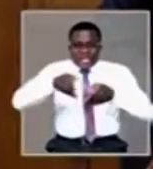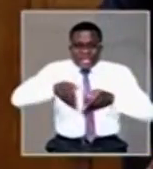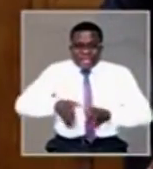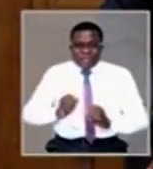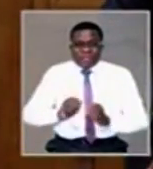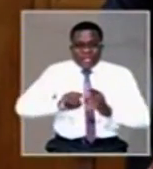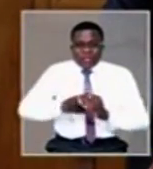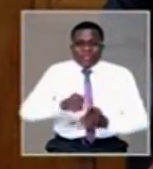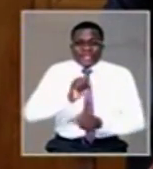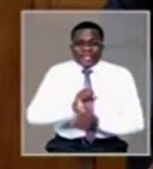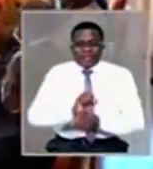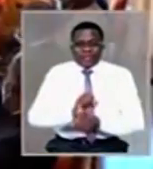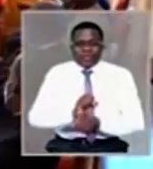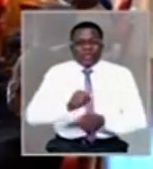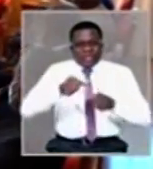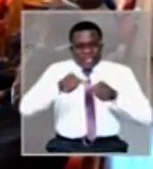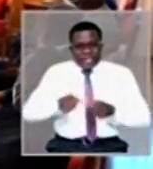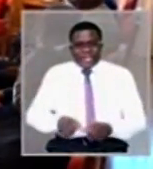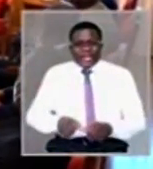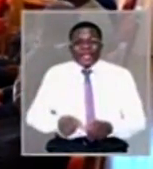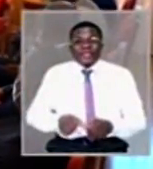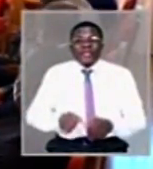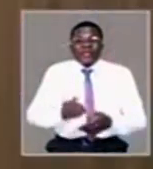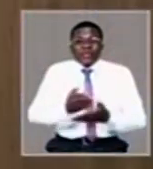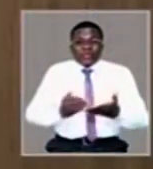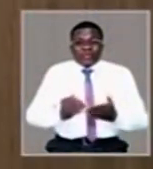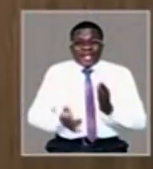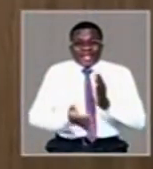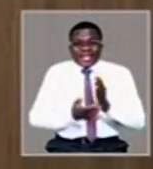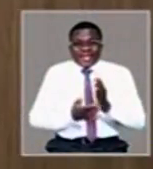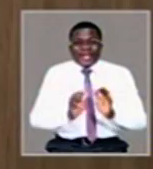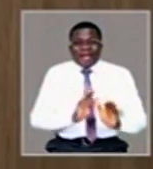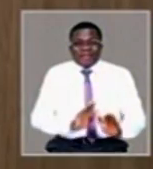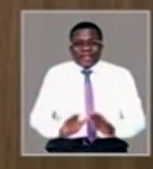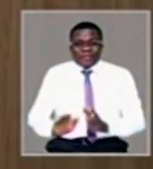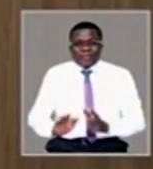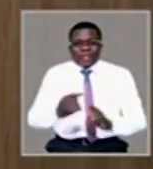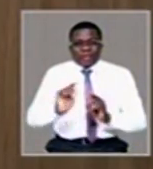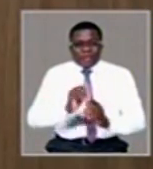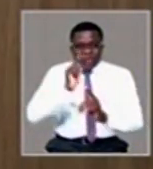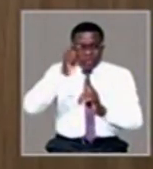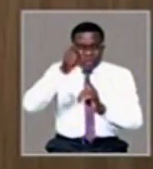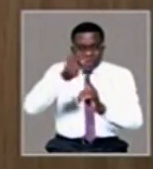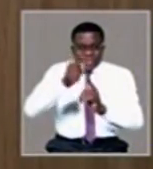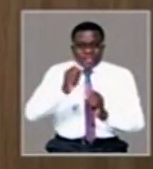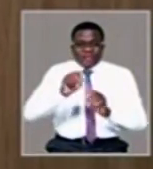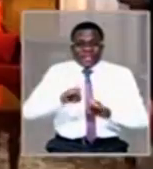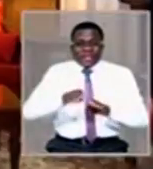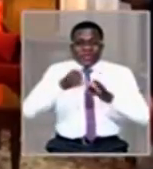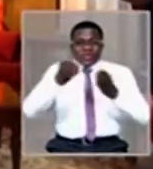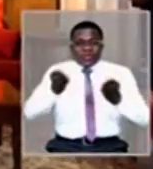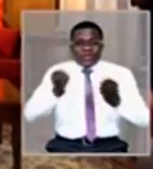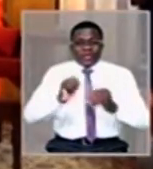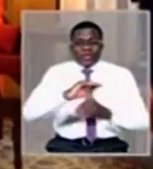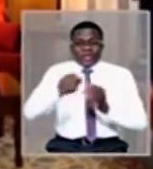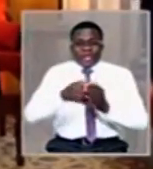le démarrage des travaux. Il reste en une phase d'étude purement technique à conduire, mais notre objectif, c'est une ouverture, en